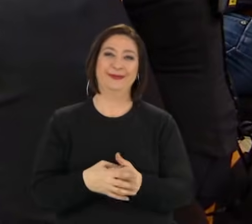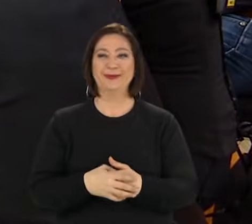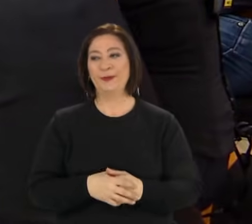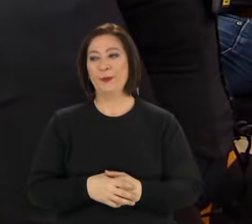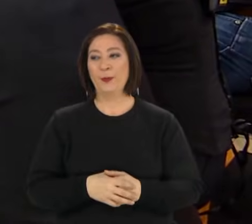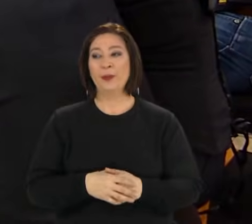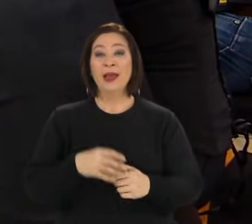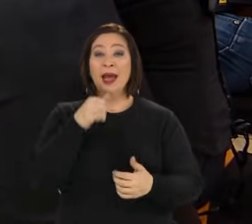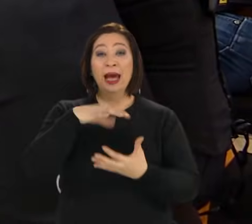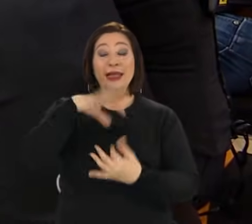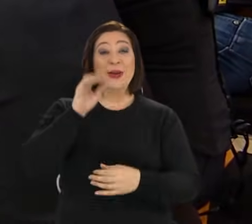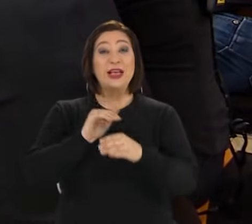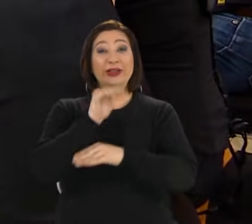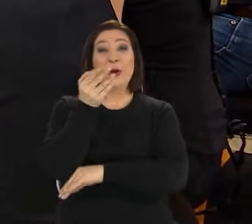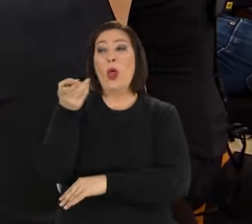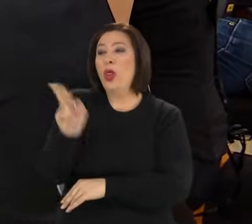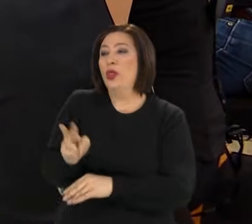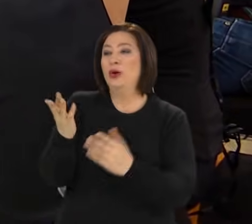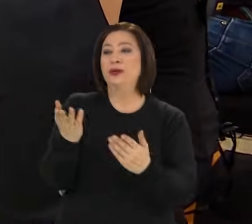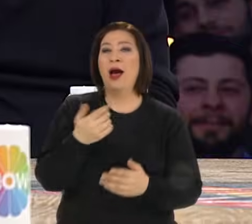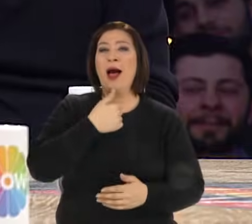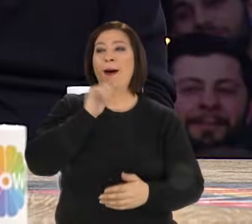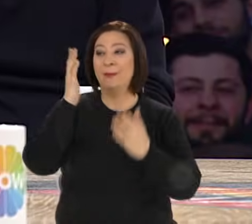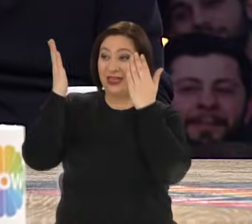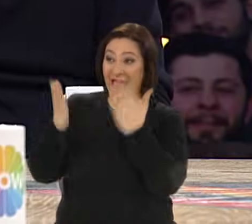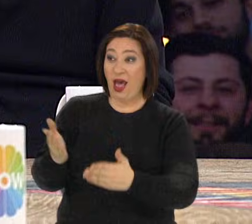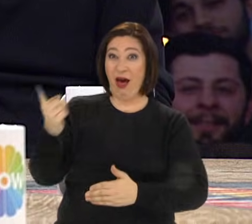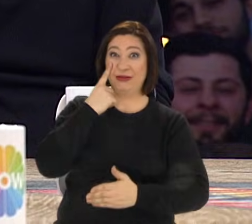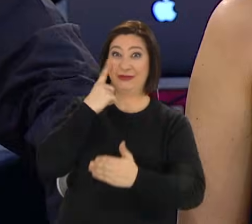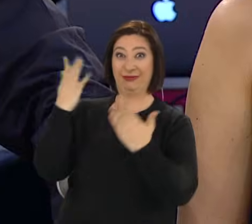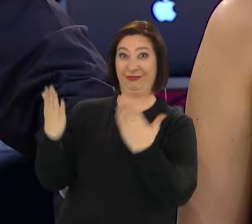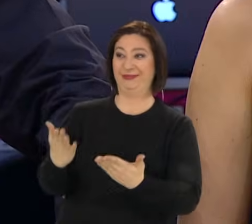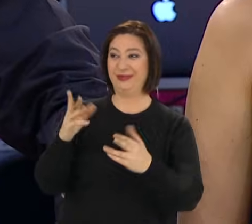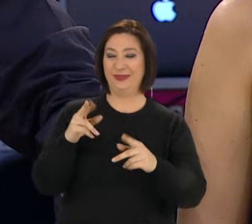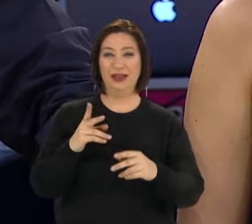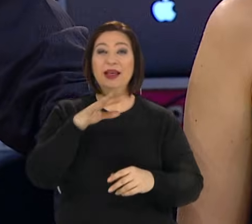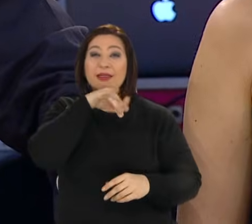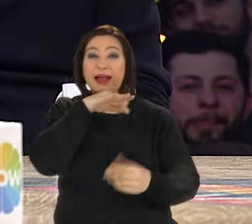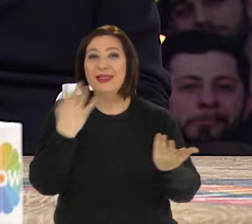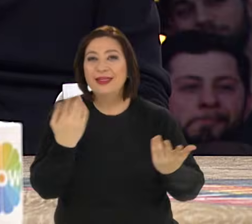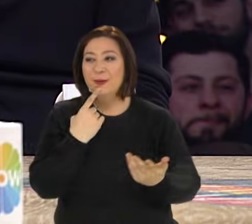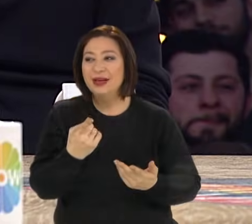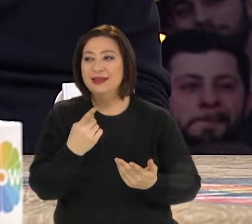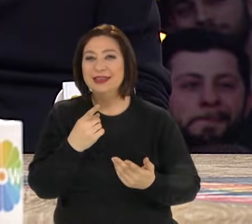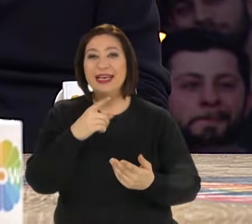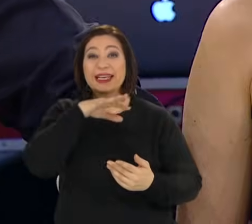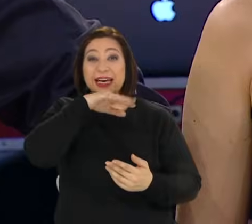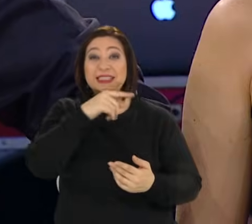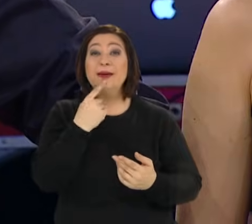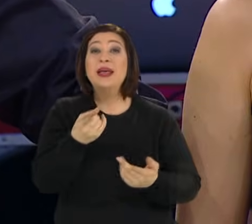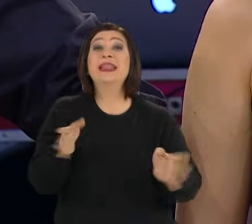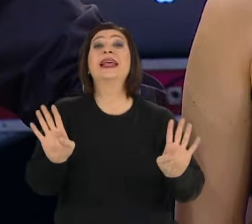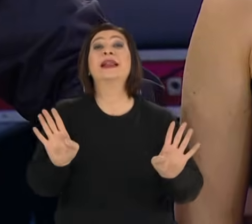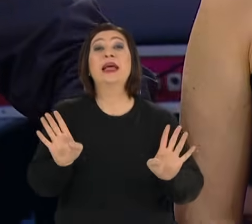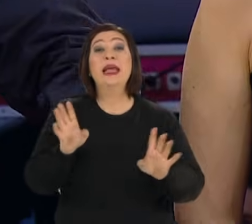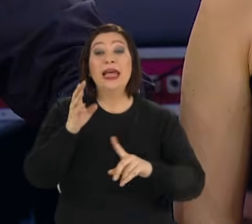Yani adamı yaşarken öldürüyoruz. Abide, anıt. İhtiyar nedir abi? İhtiyar? İhtiyar yaşlı demek değil ki.